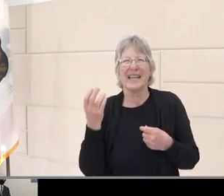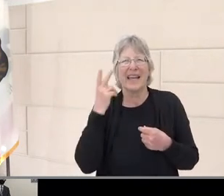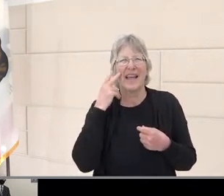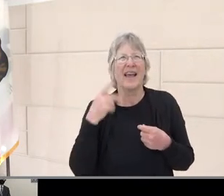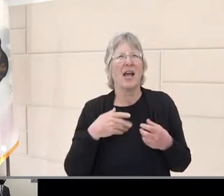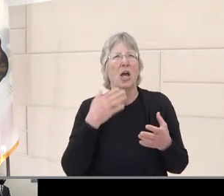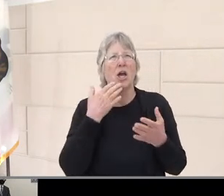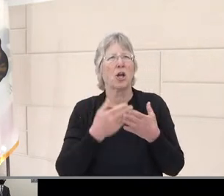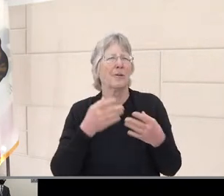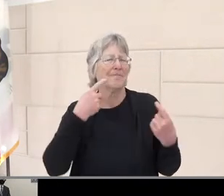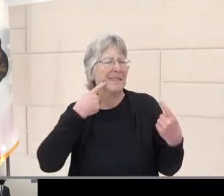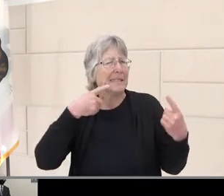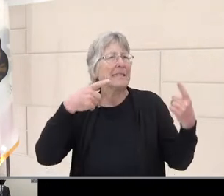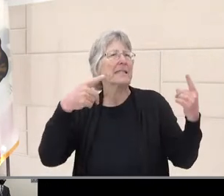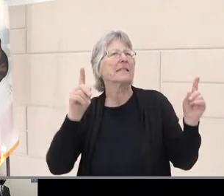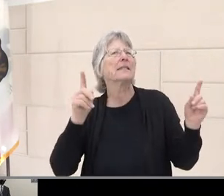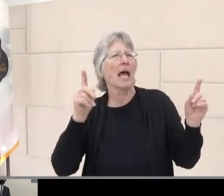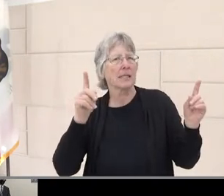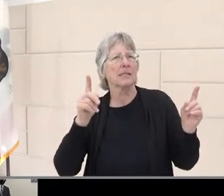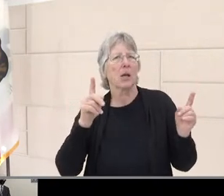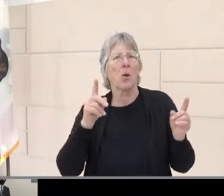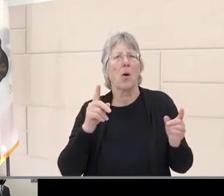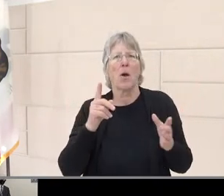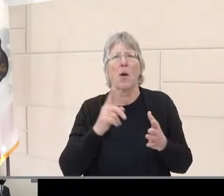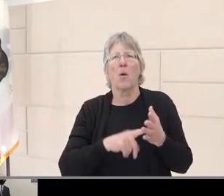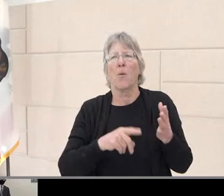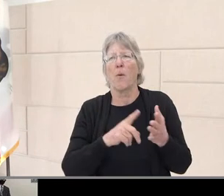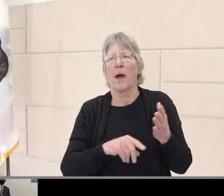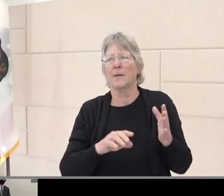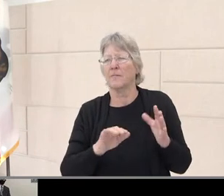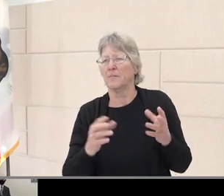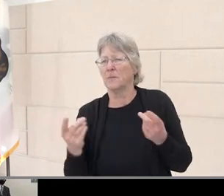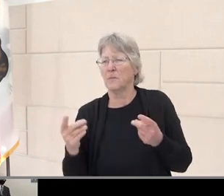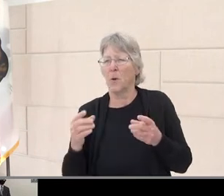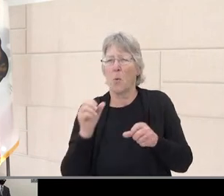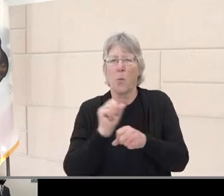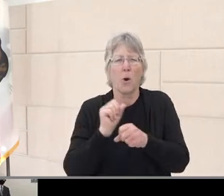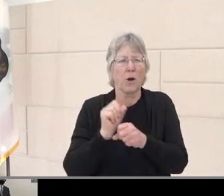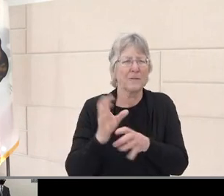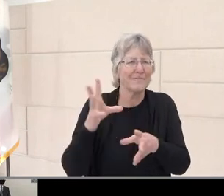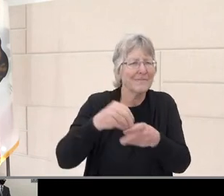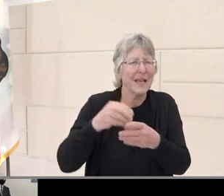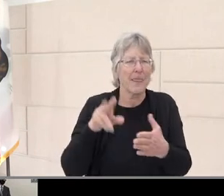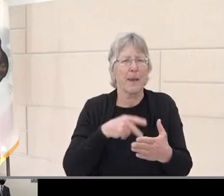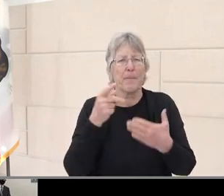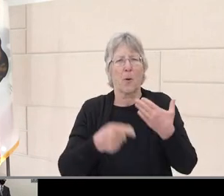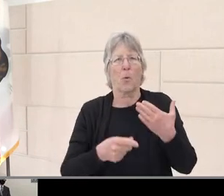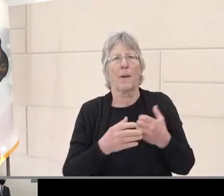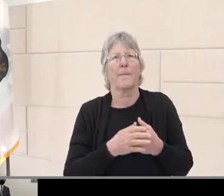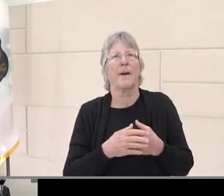វើយ៉ាងណាដើម្បីឲ្យមានភាពគុណភាពនេះគឺជា